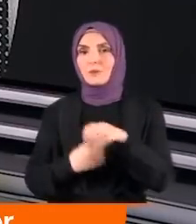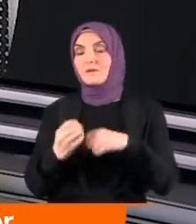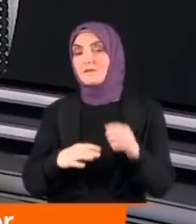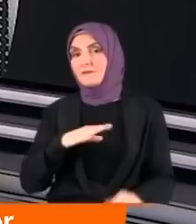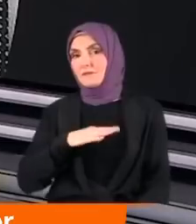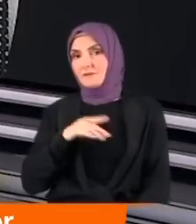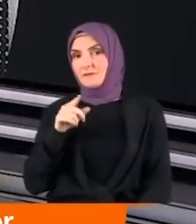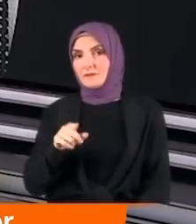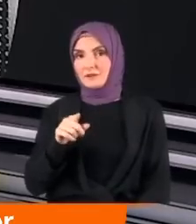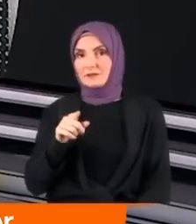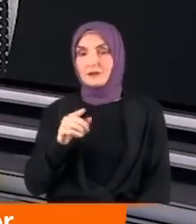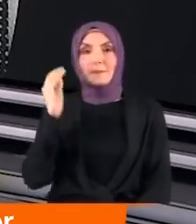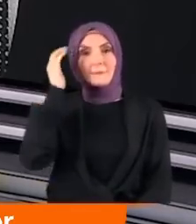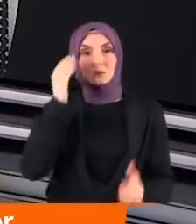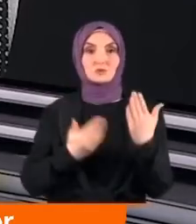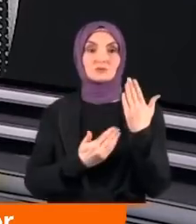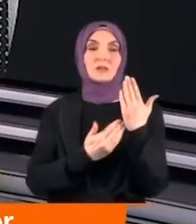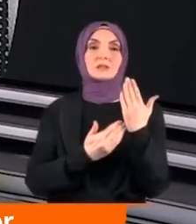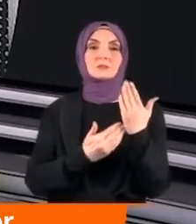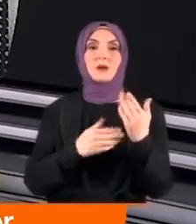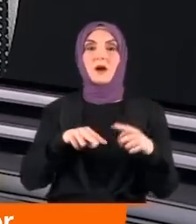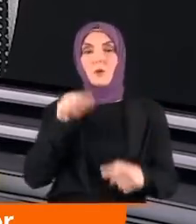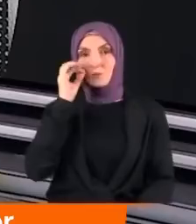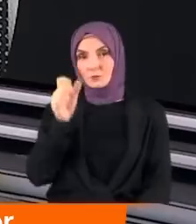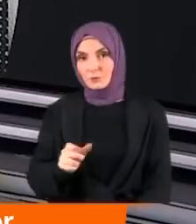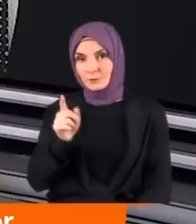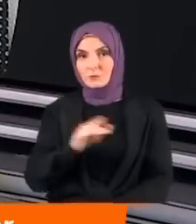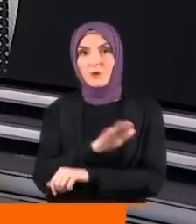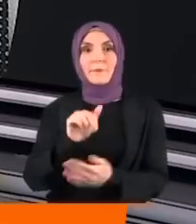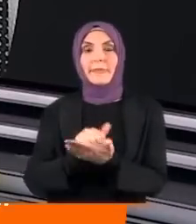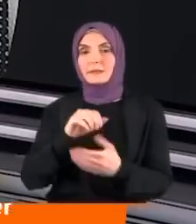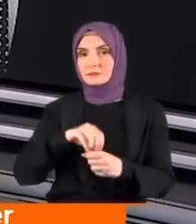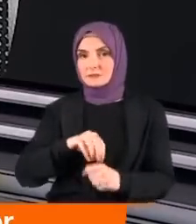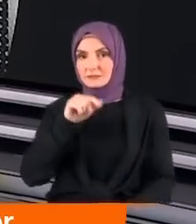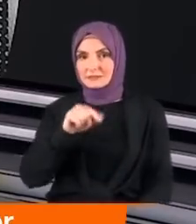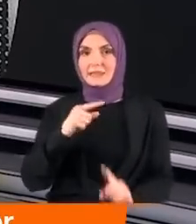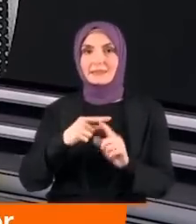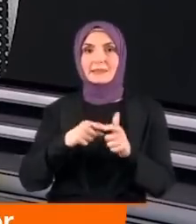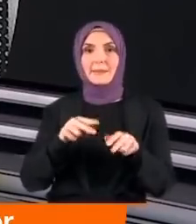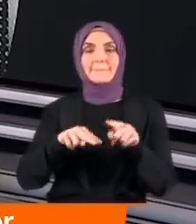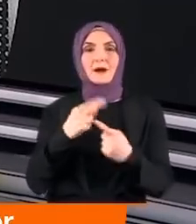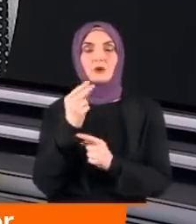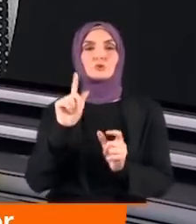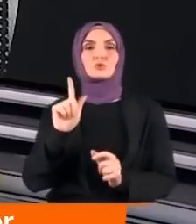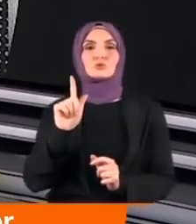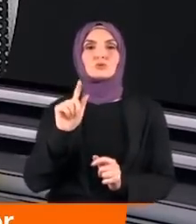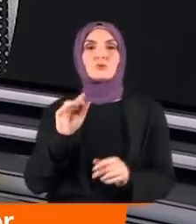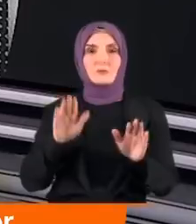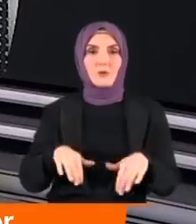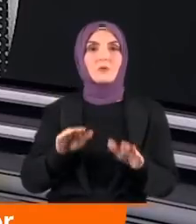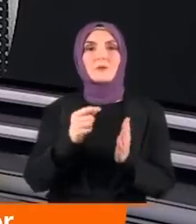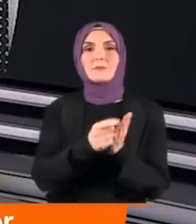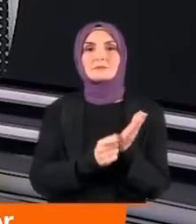Çıray sosyal medya hesabından temayül yoklamasının usulsüz yapıldığını söyledi ve milletvekili adaylığından çekildiğini açıkladı ve